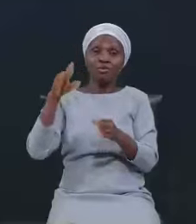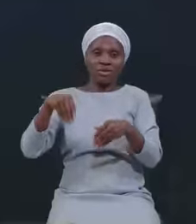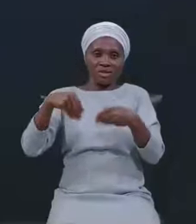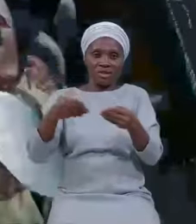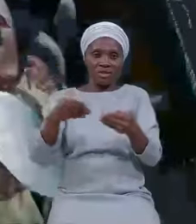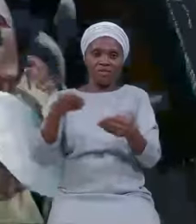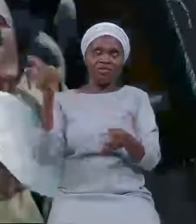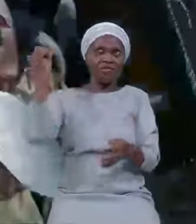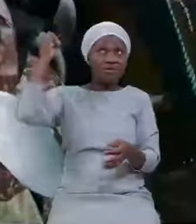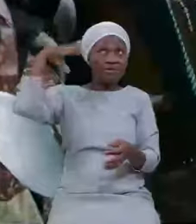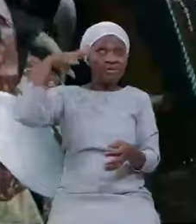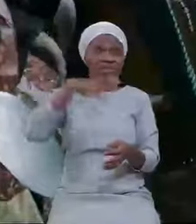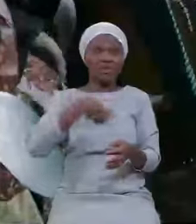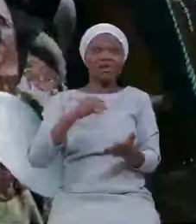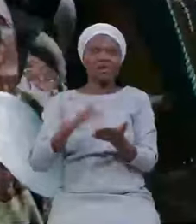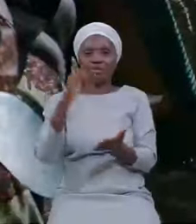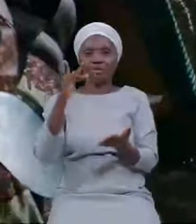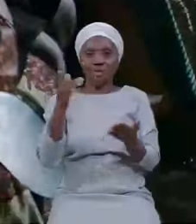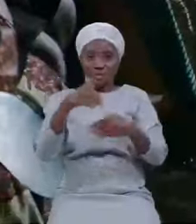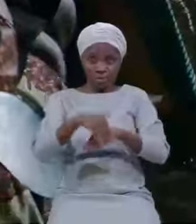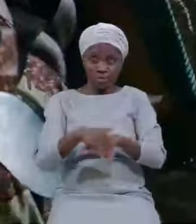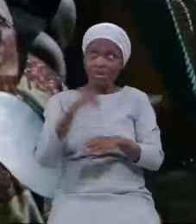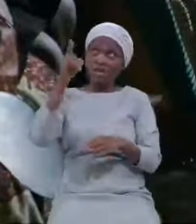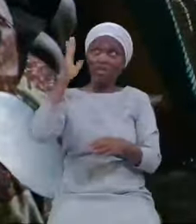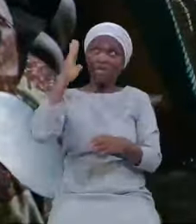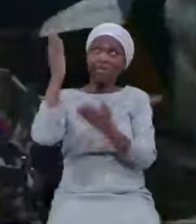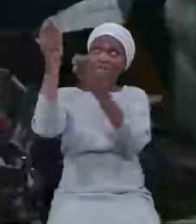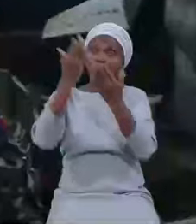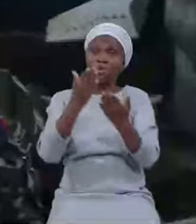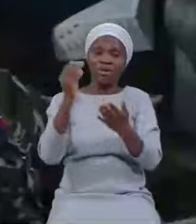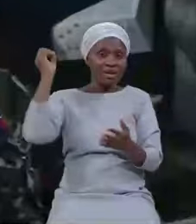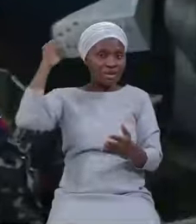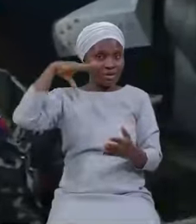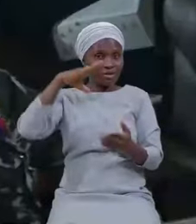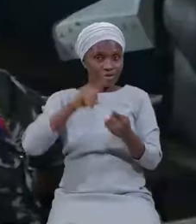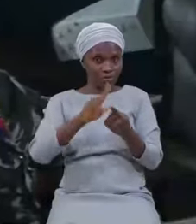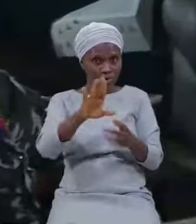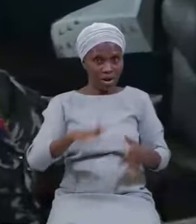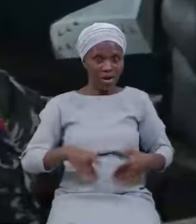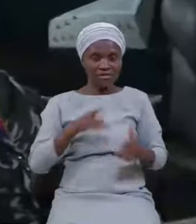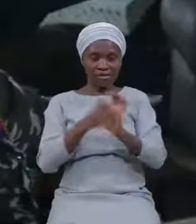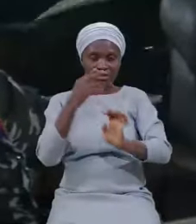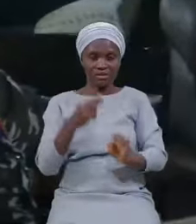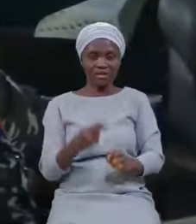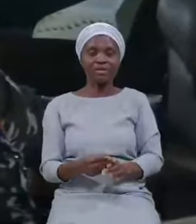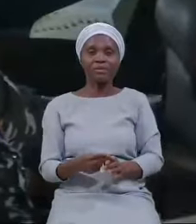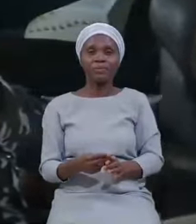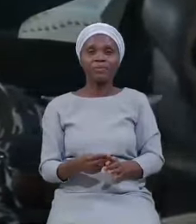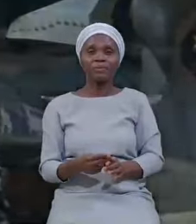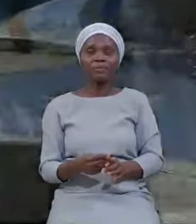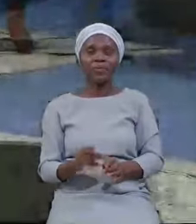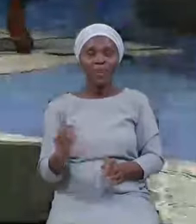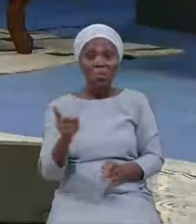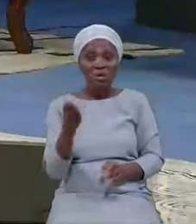vie, la gloire dans ta vie. Là où il y avait la disgrâce, il ôtera